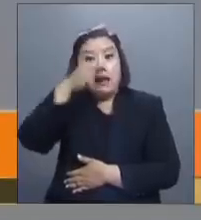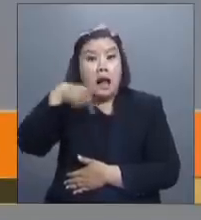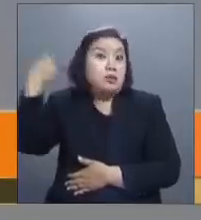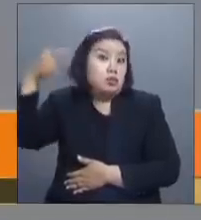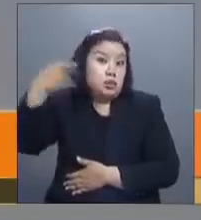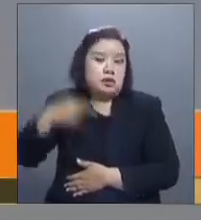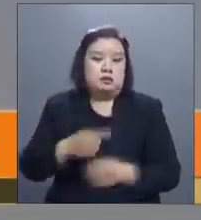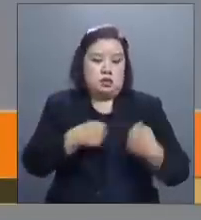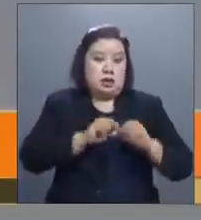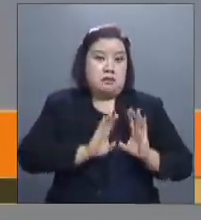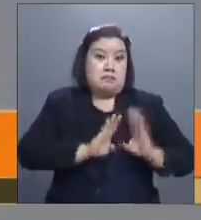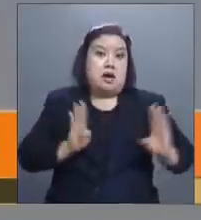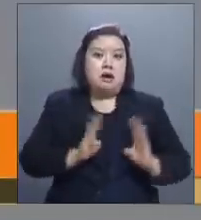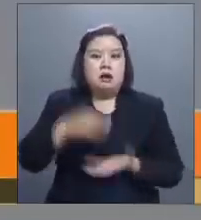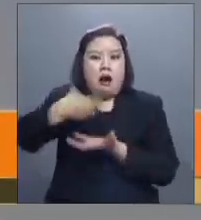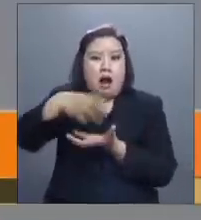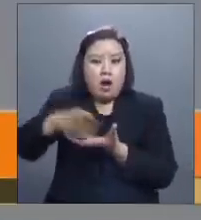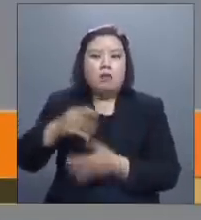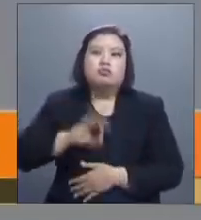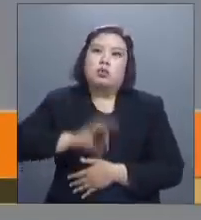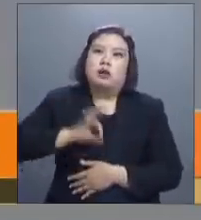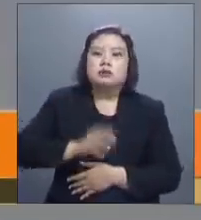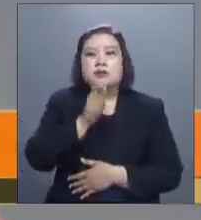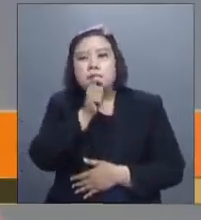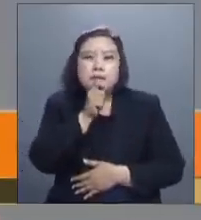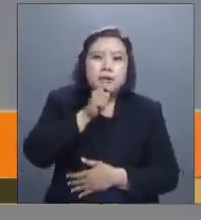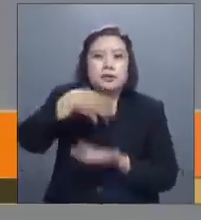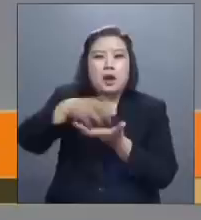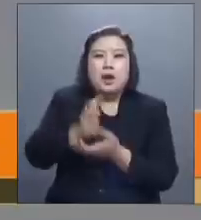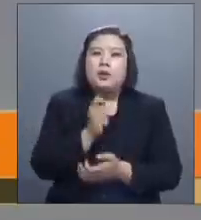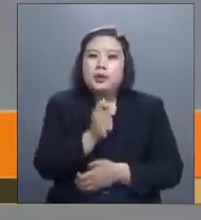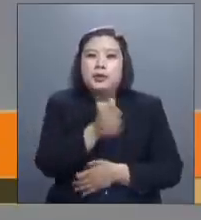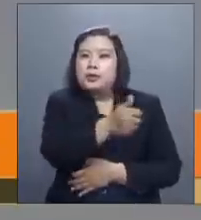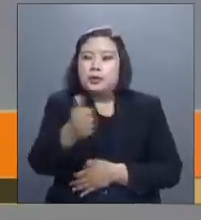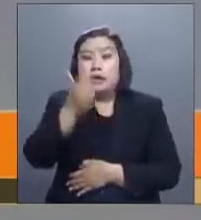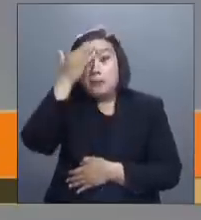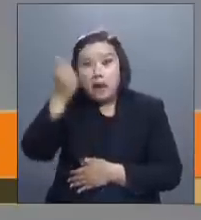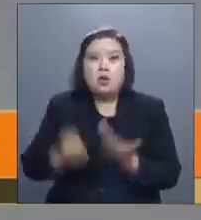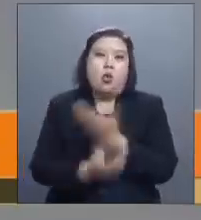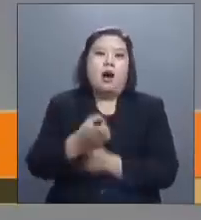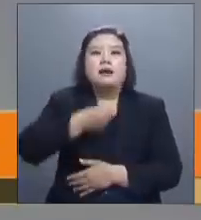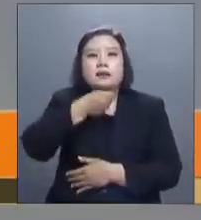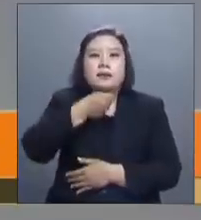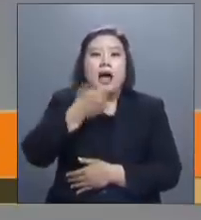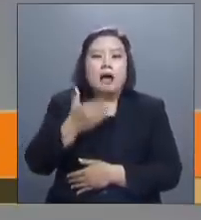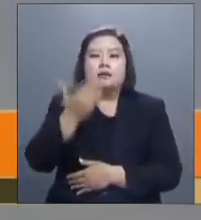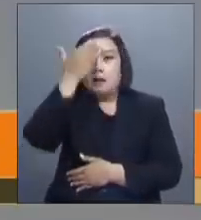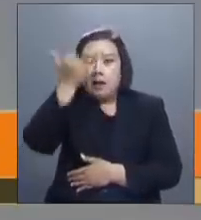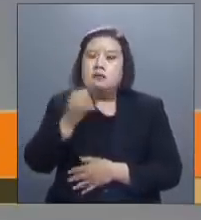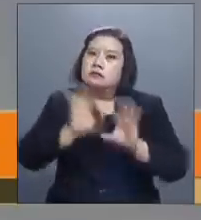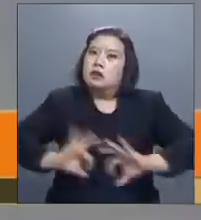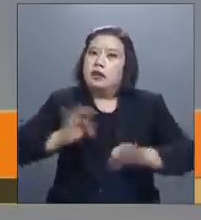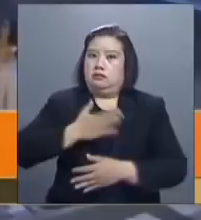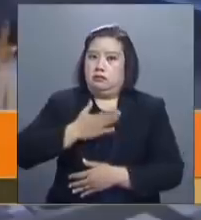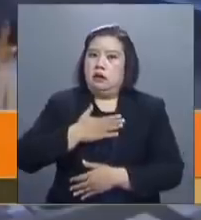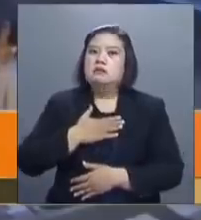ความจริงใจและน้ำเสียงที่สัมผัสความรู้สึกผู้ฟังหากทุกๆครั้งที่เธอได้พูดแสดงตัวตนก็พร้อมย้ำจุดยืนของตั